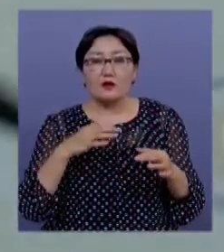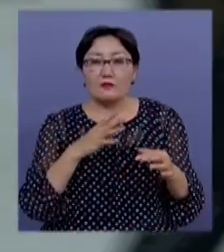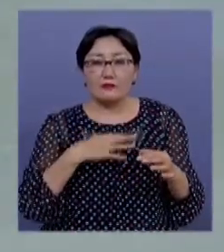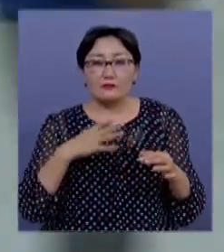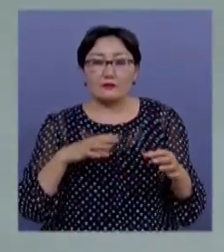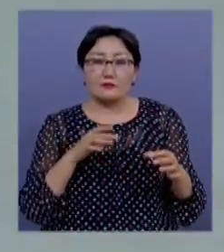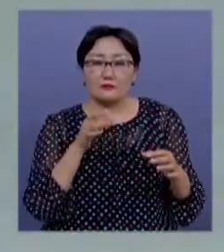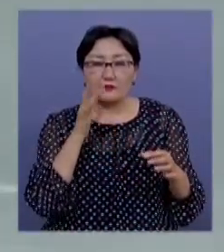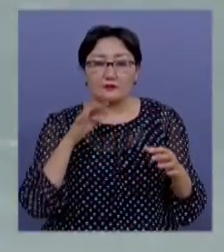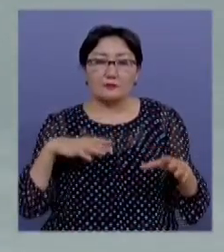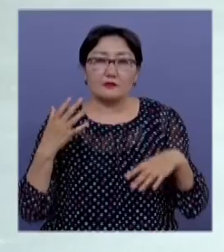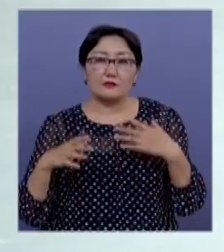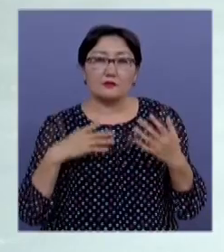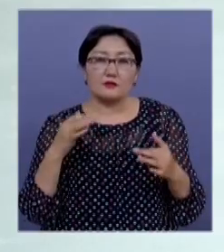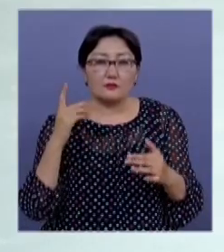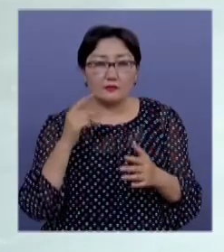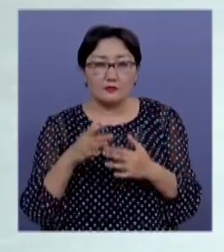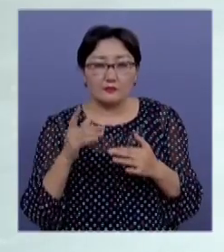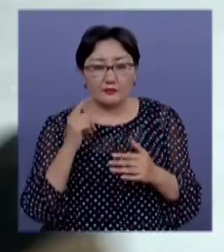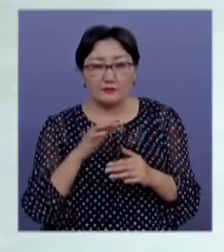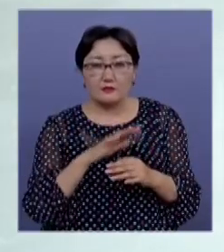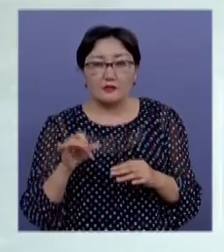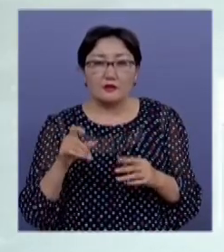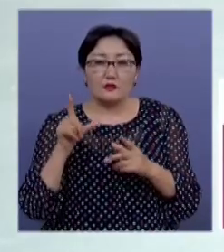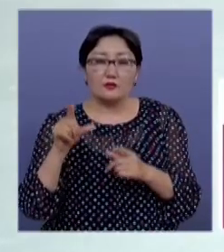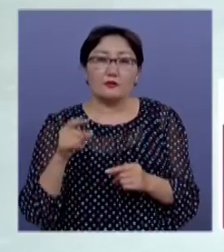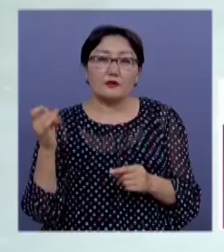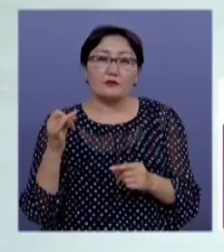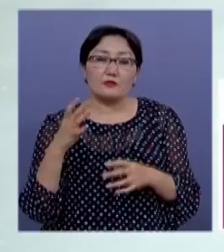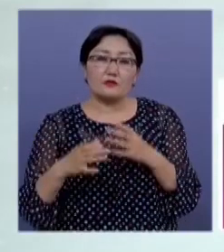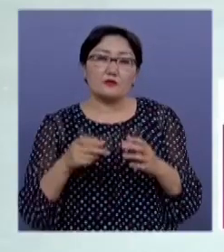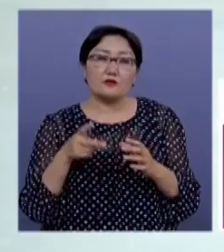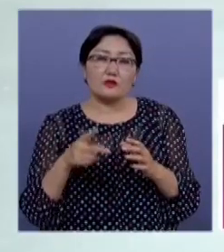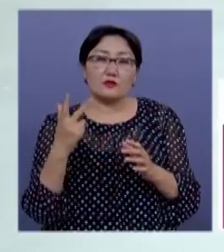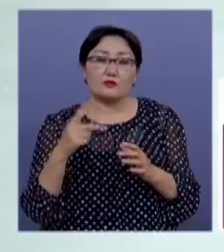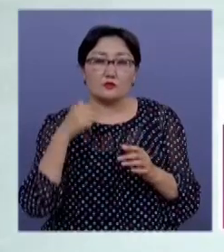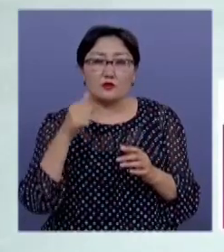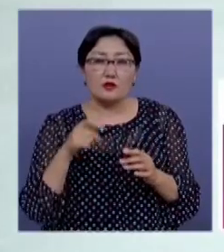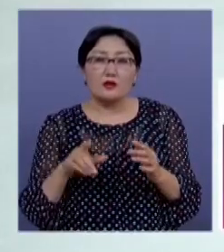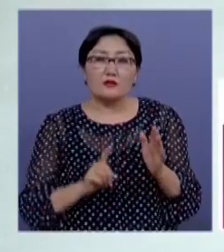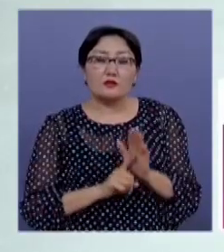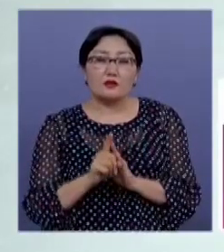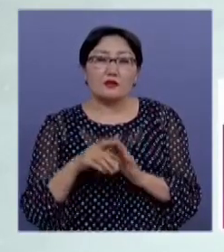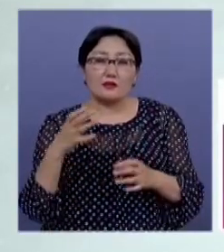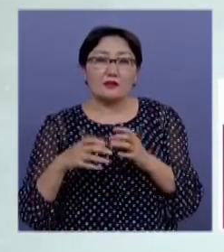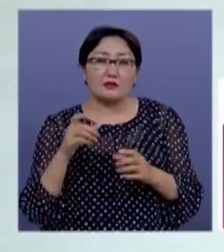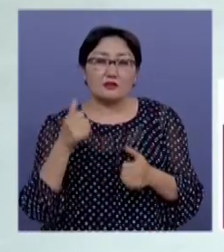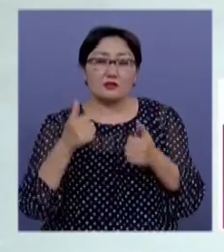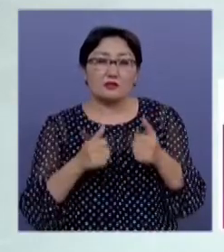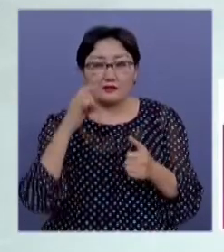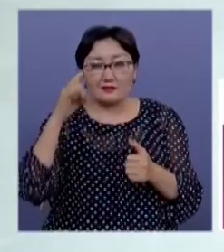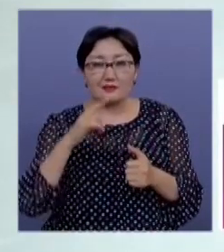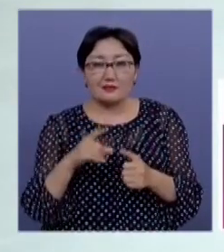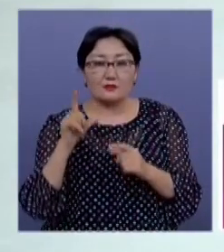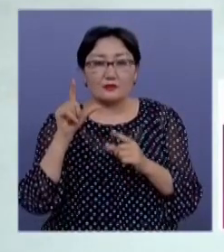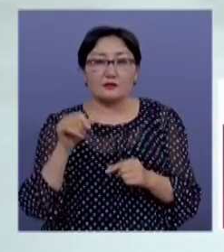салып жүретінін жеткізді жаттықтырушысы. Вместе с ним мы поехали на первый международный. 2003 жылы алғаш рет халықаралық жарысқа Қазақстанның атынан